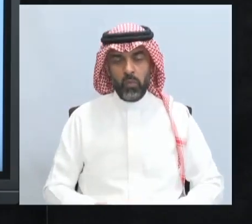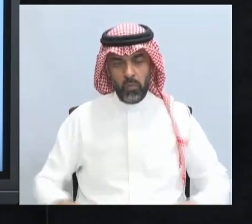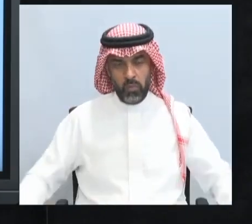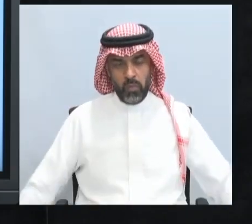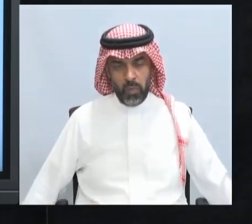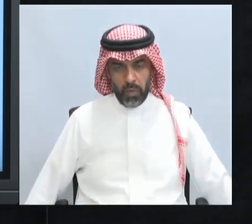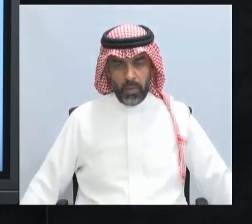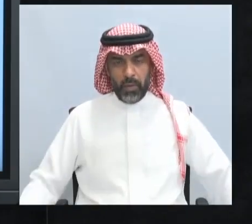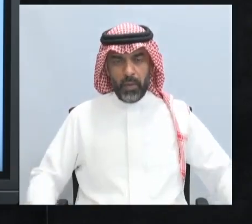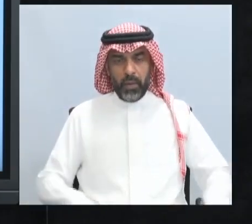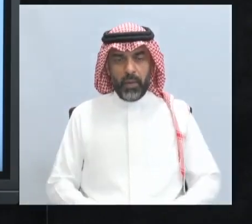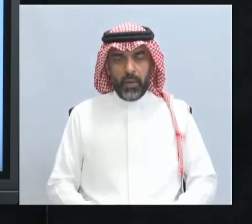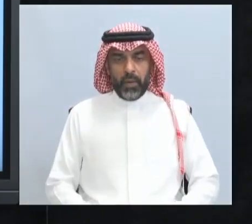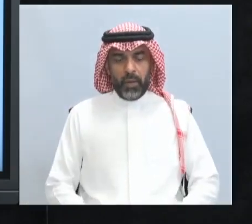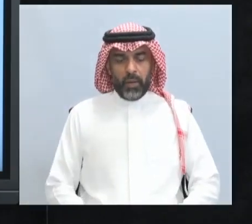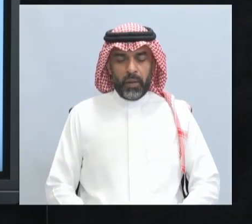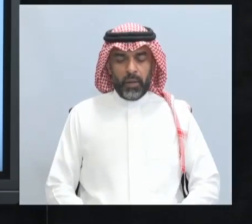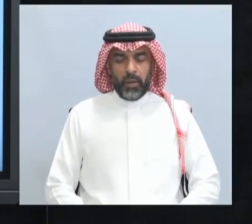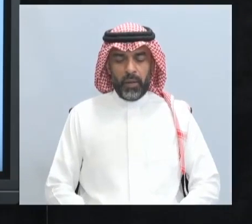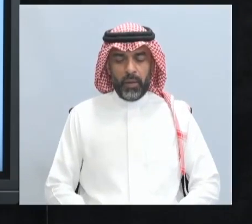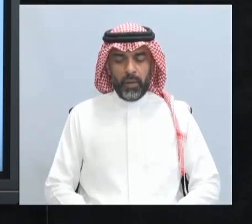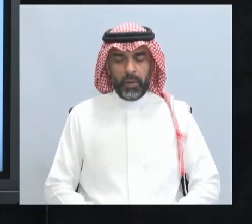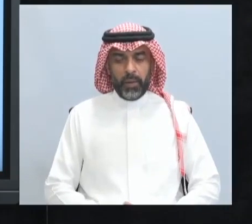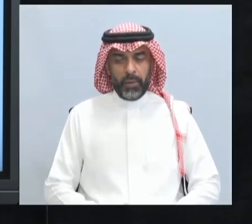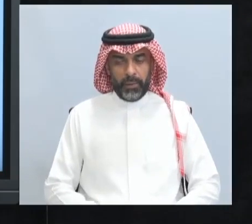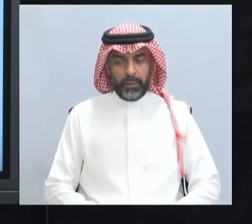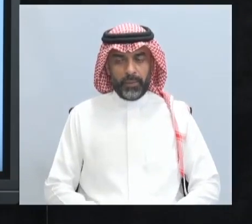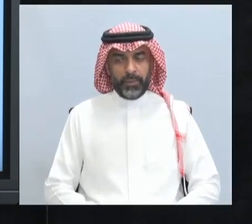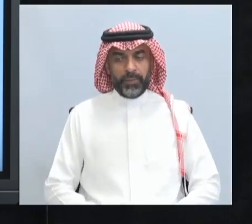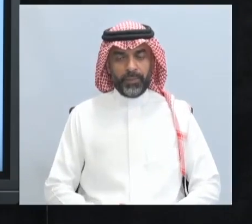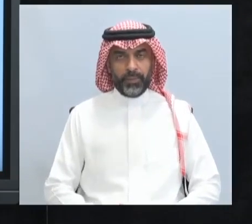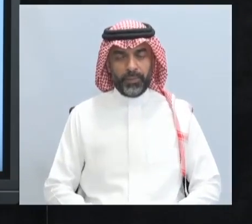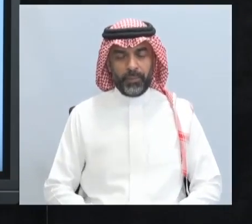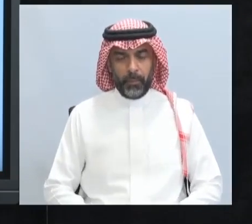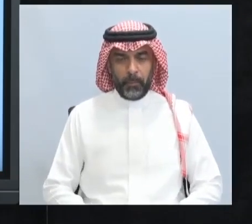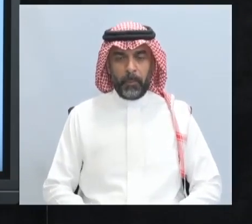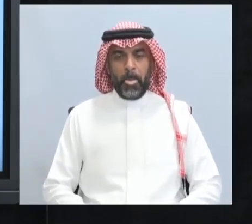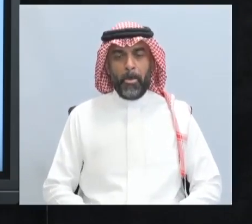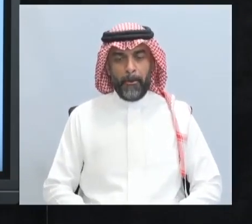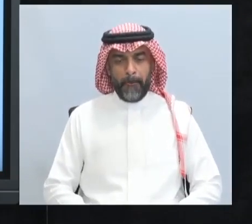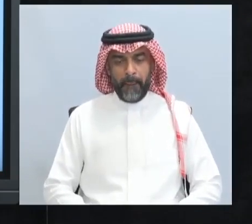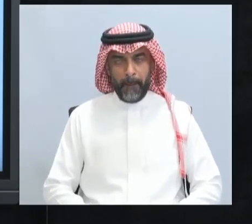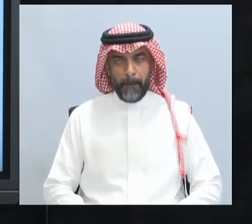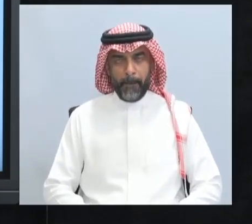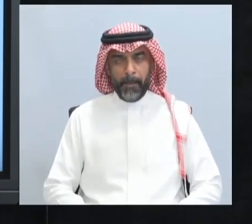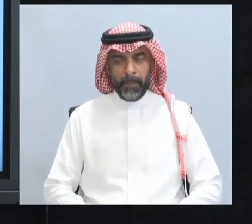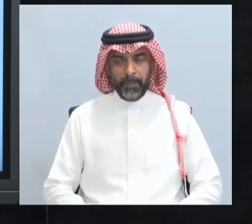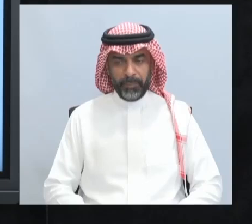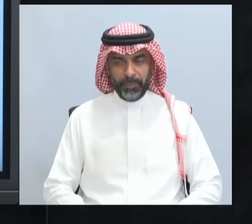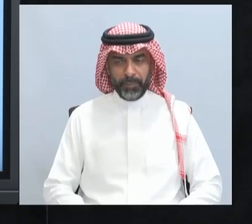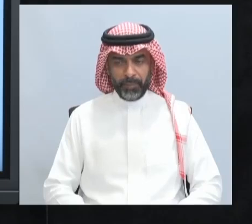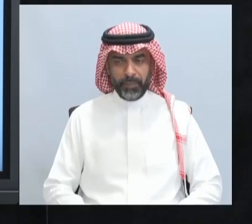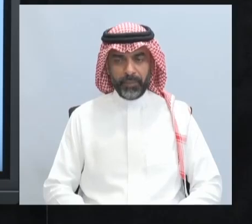الموظفين داخل المنظمه او قد يكون مدير للمبيعات وبالتالي قد يكون مسؤول عن العملاء والتواصل مع الجماهير